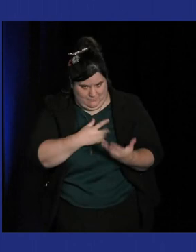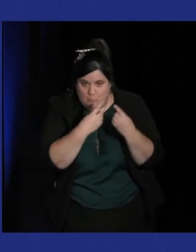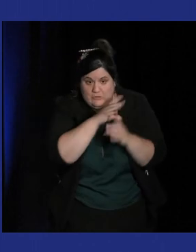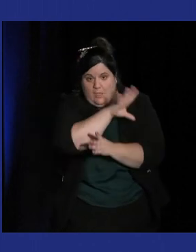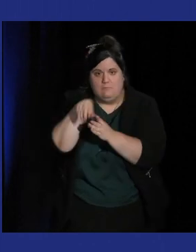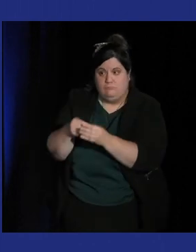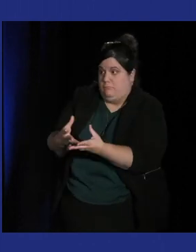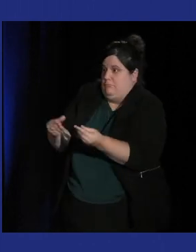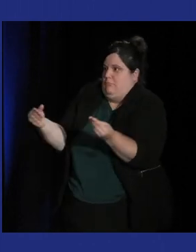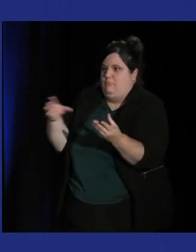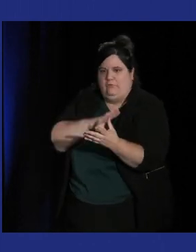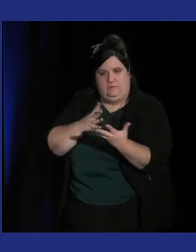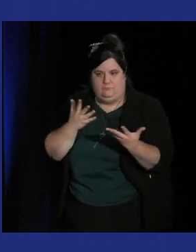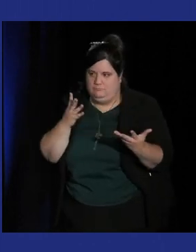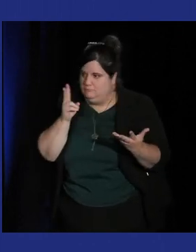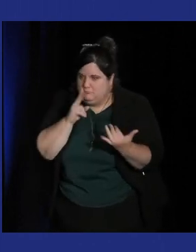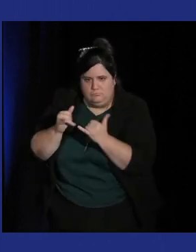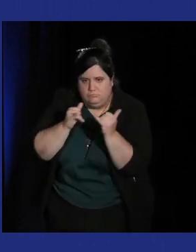je vais pas aller plus loin finalement elle est bien la réflexion merci